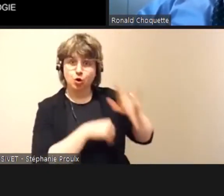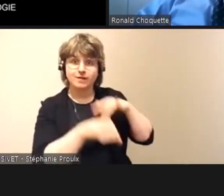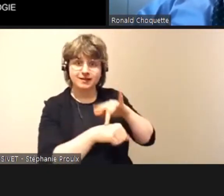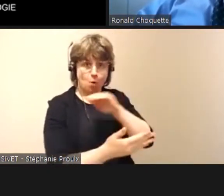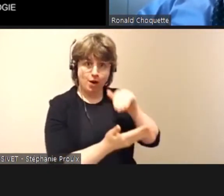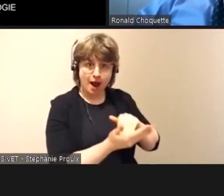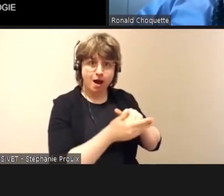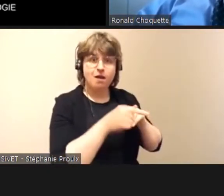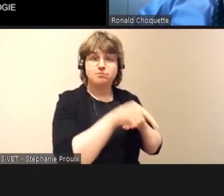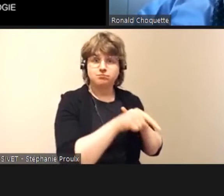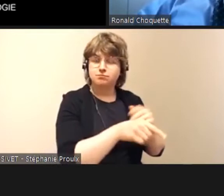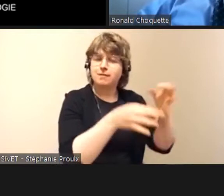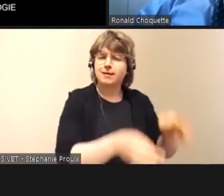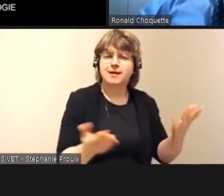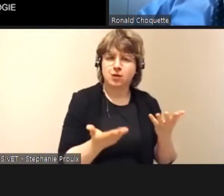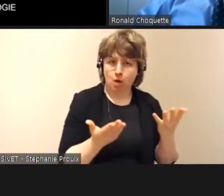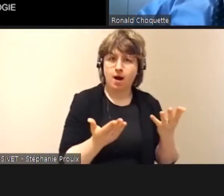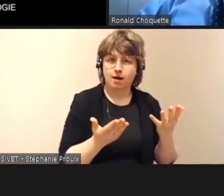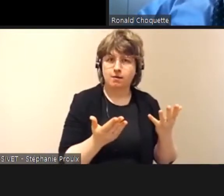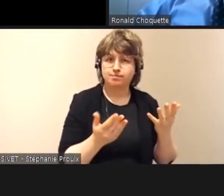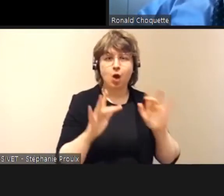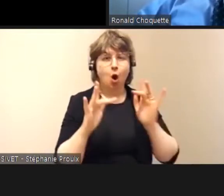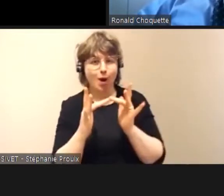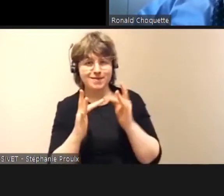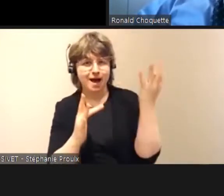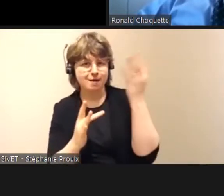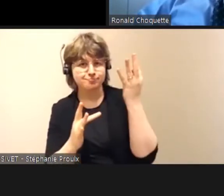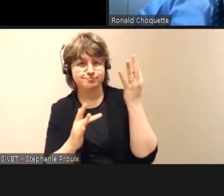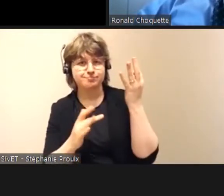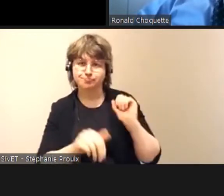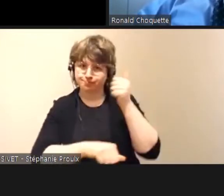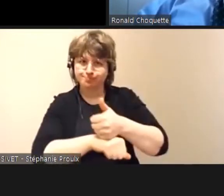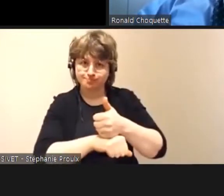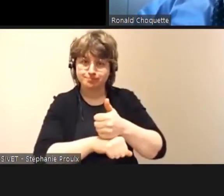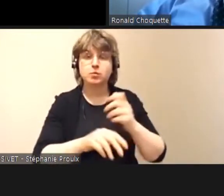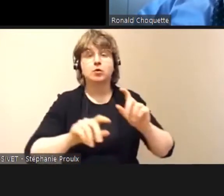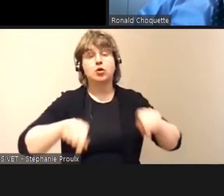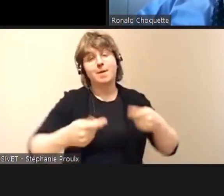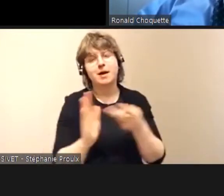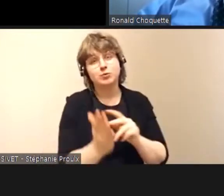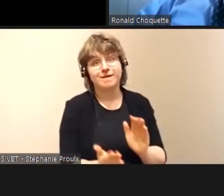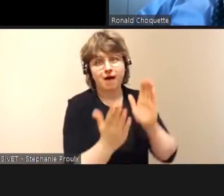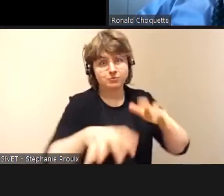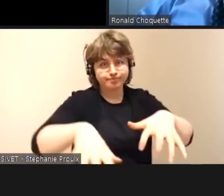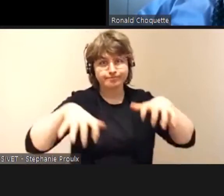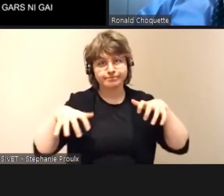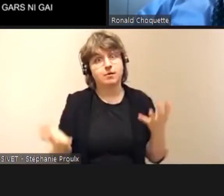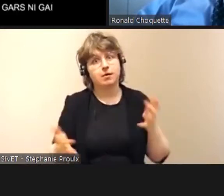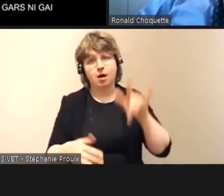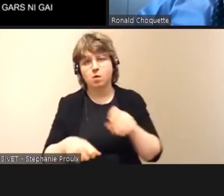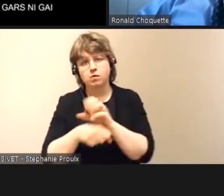Montréal a décidé d'organiser un webinaire. Normalement, ils font ça sur place, mais cette année, évidemment, à cause de la